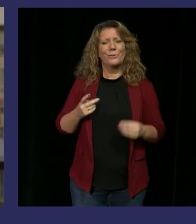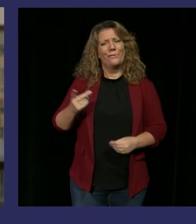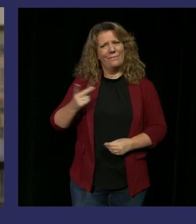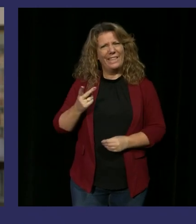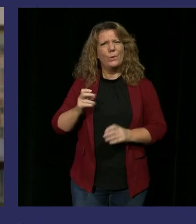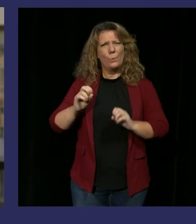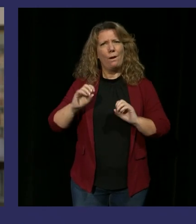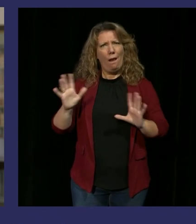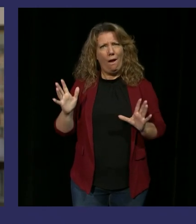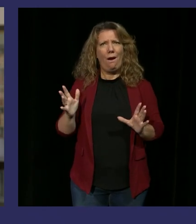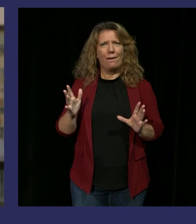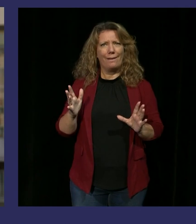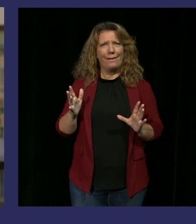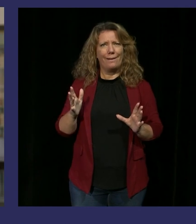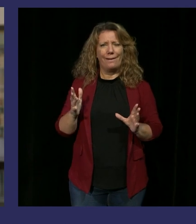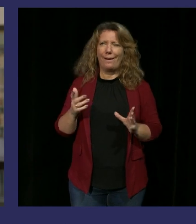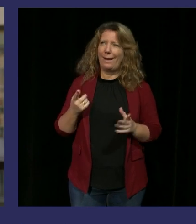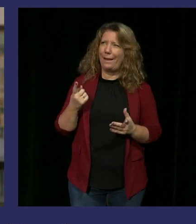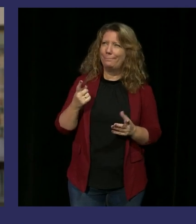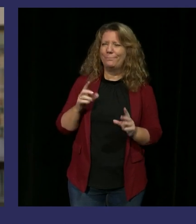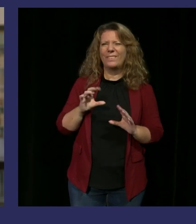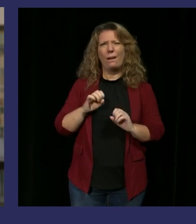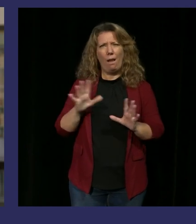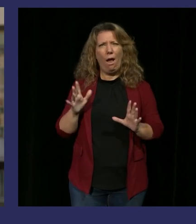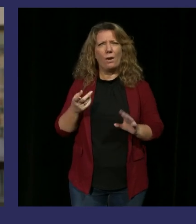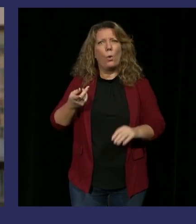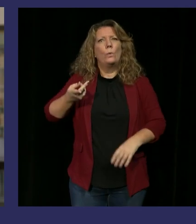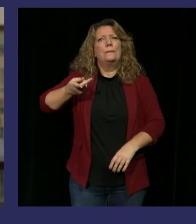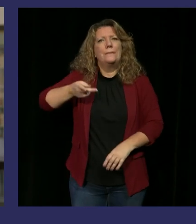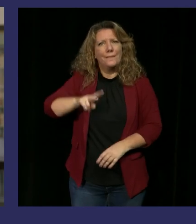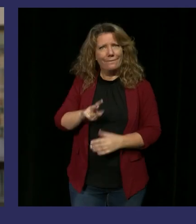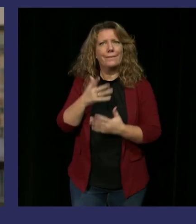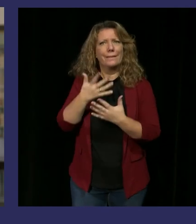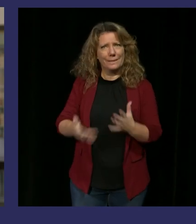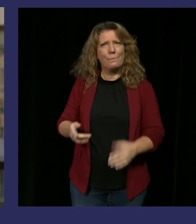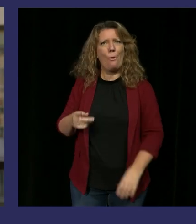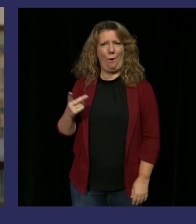greide på en måte å skifte språk.